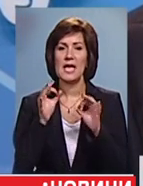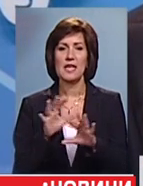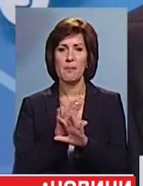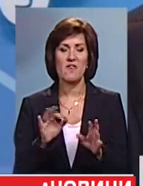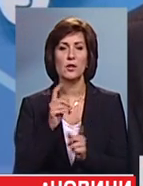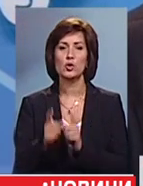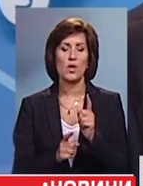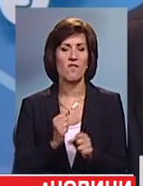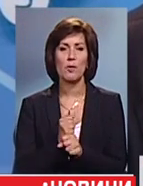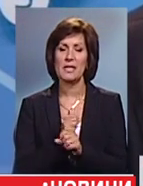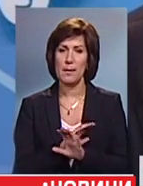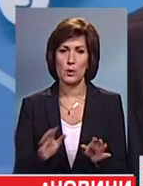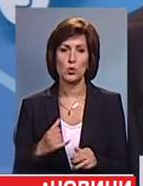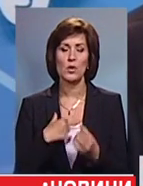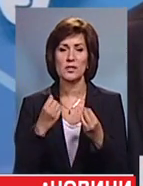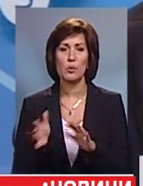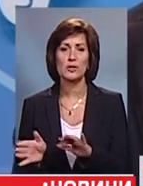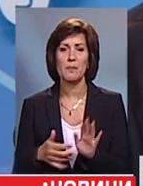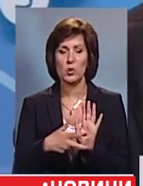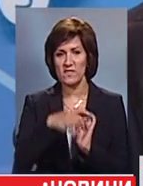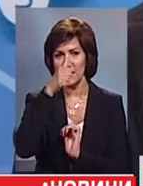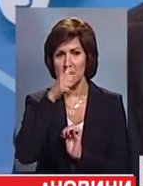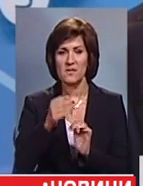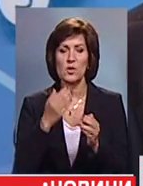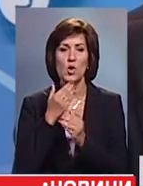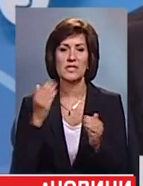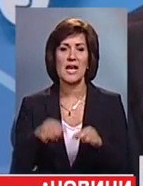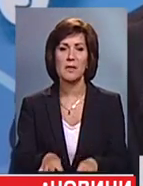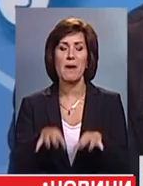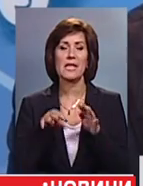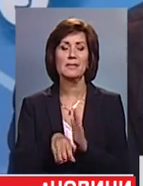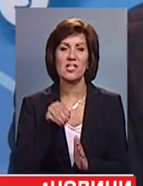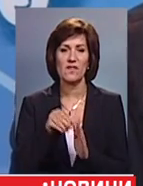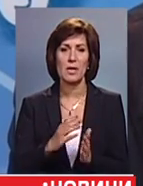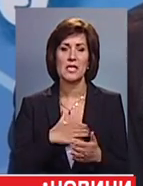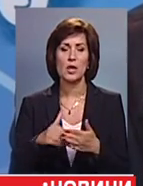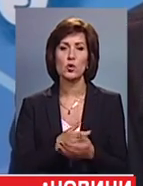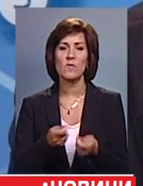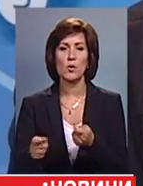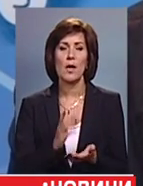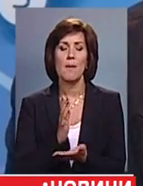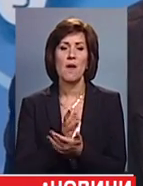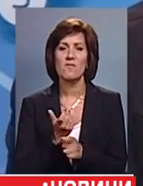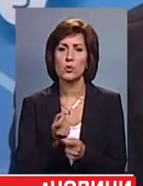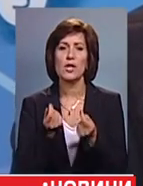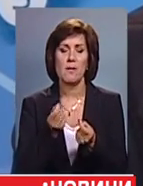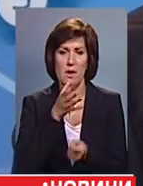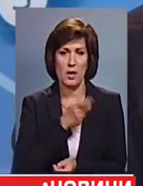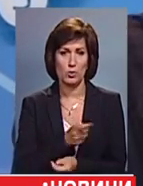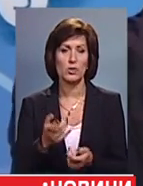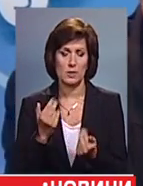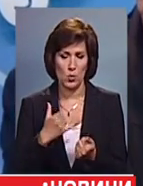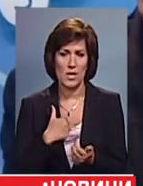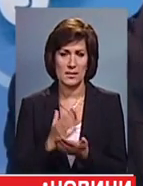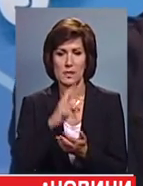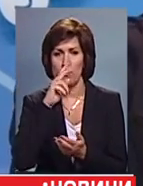Неправда, що реформи не працюють. У нас просто минуло 8 місяців від останніх парламентських виборів, і наш новий уряд мав дуже небагато часу. Так, у нас